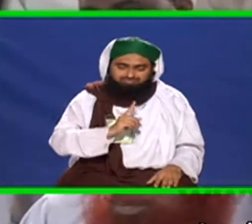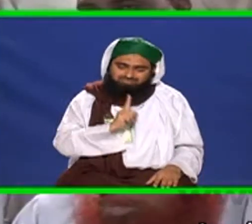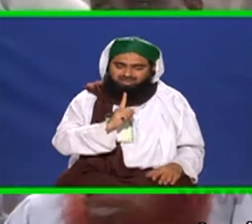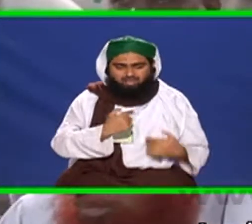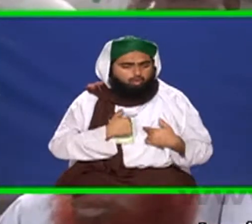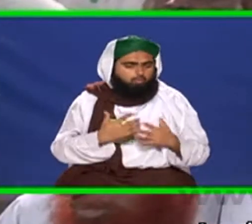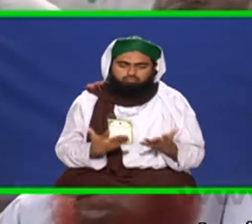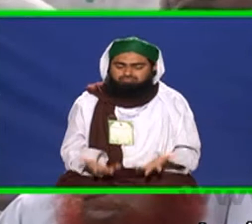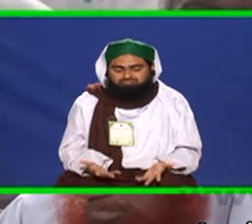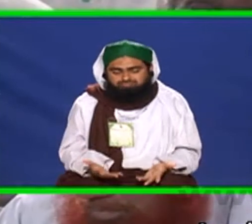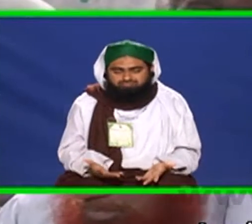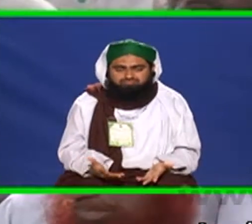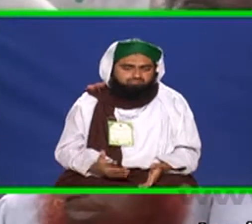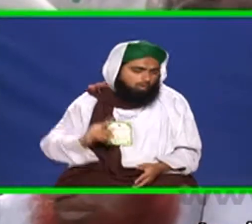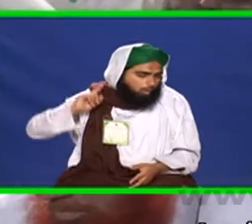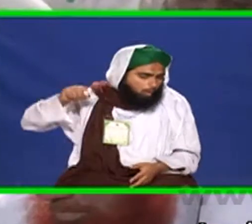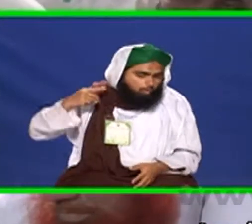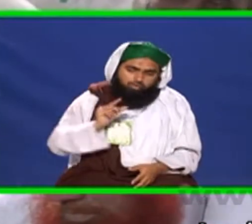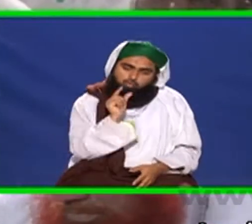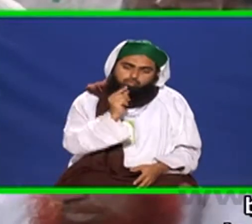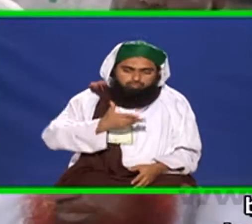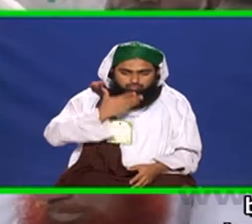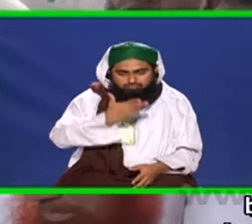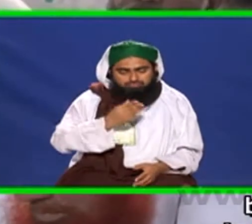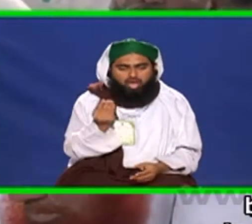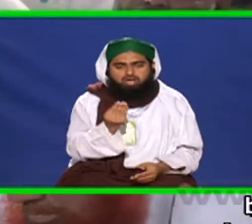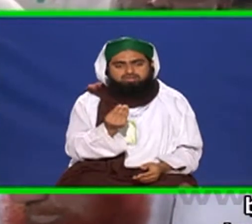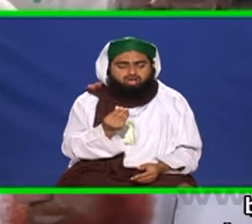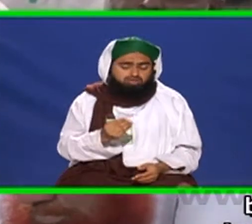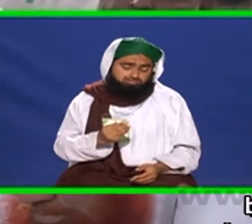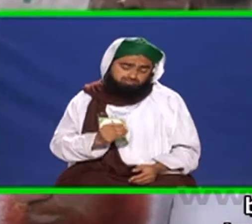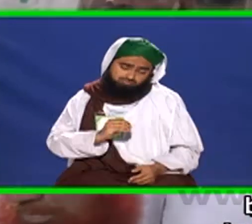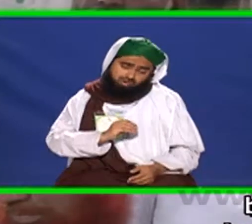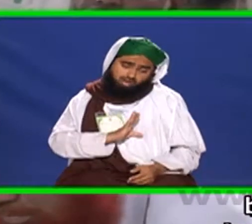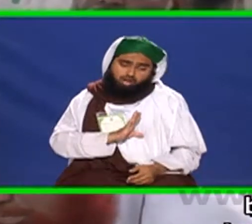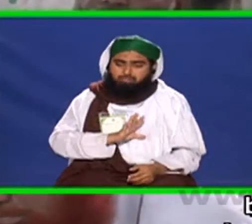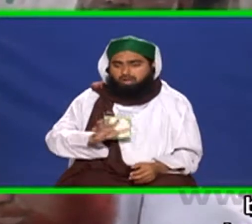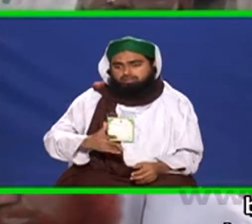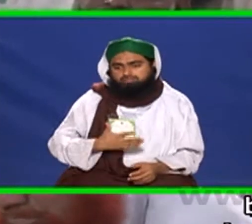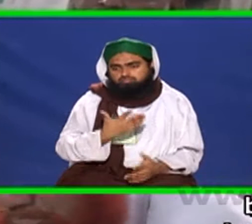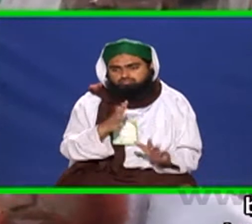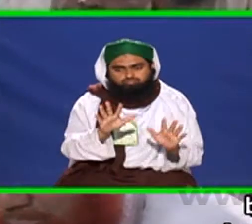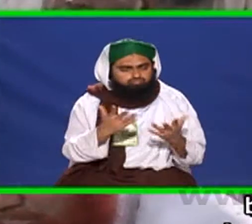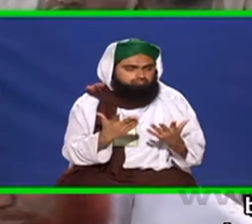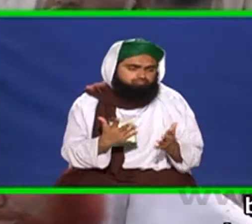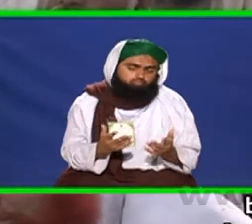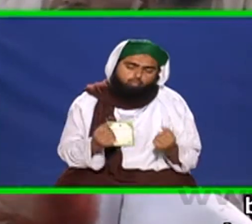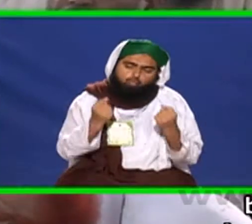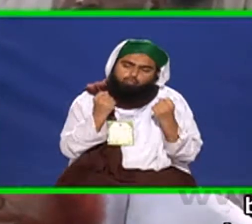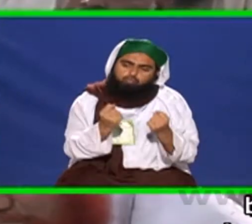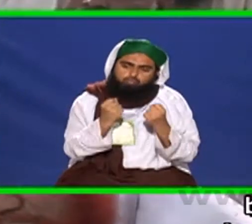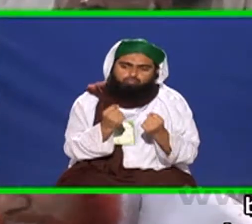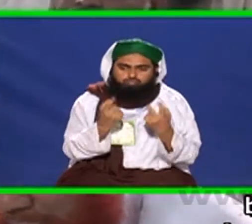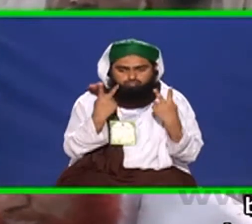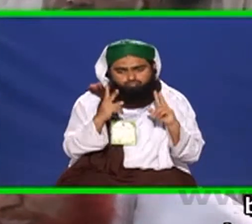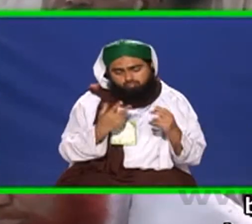ہوتا، کیونکہ غلام بول دینا بڑا آسان ہے، لیکن غلامی کا اظہار اپنے عمل سے یہ ہم